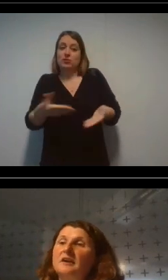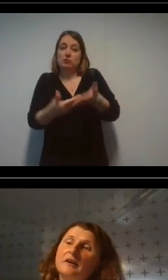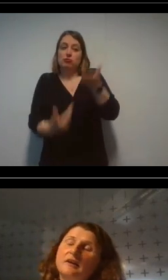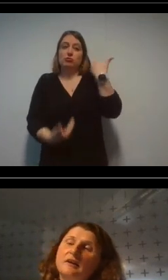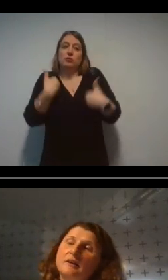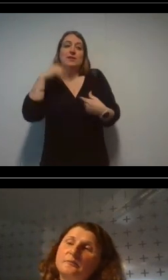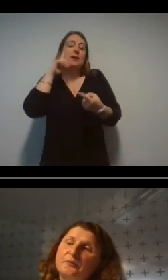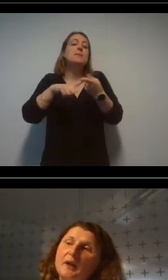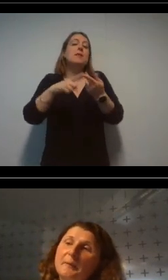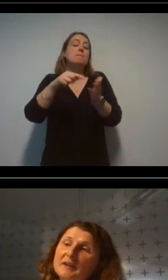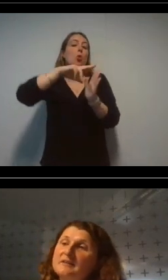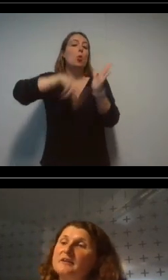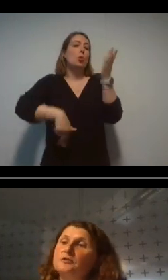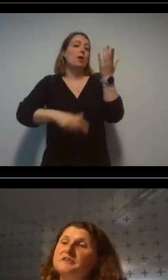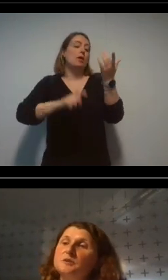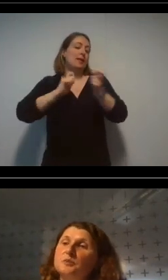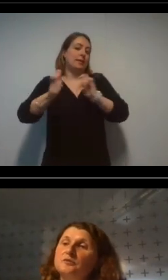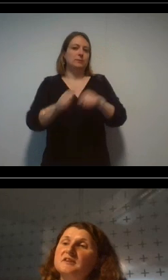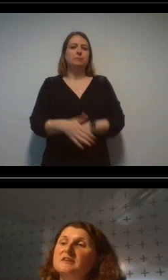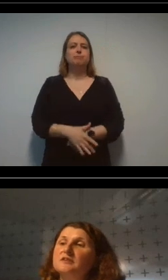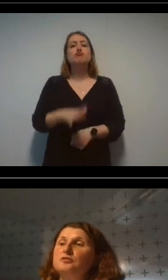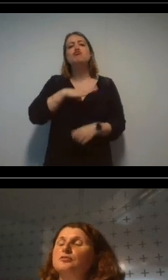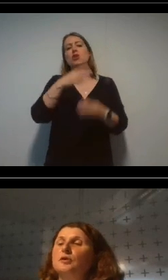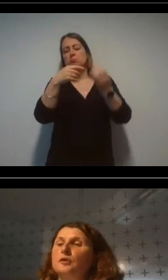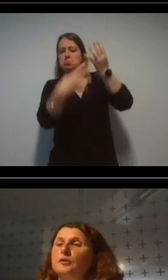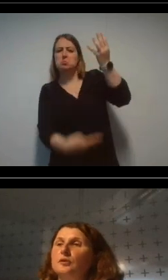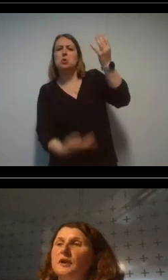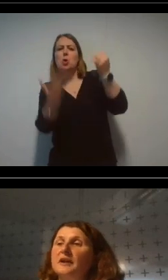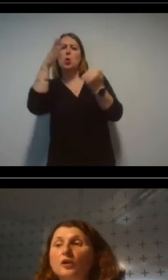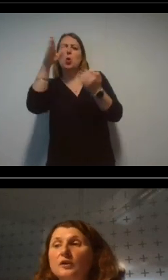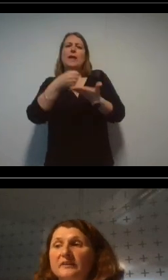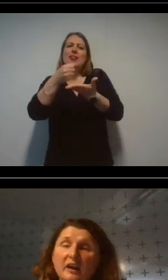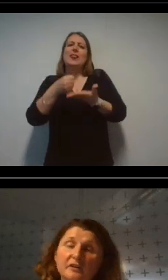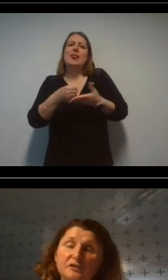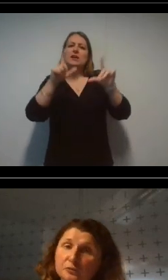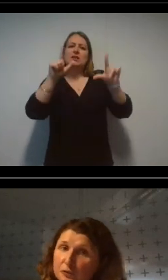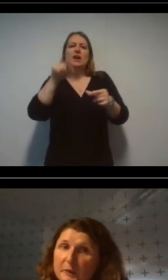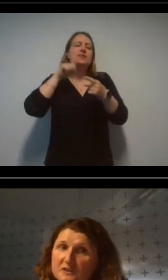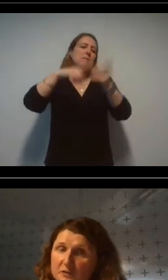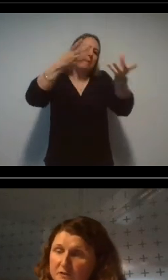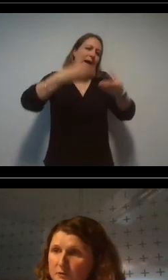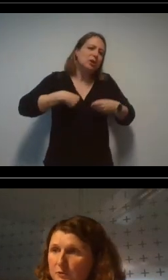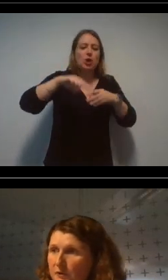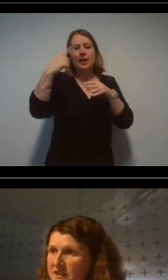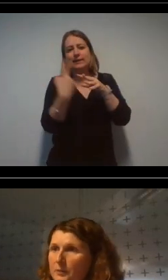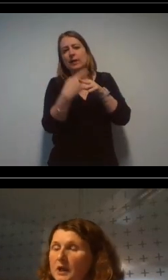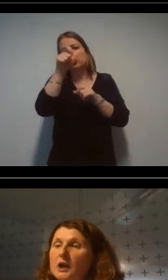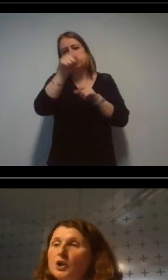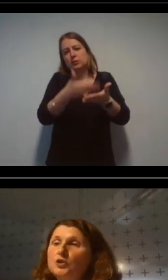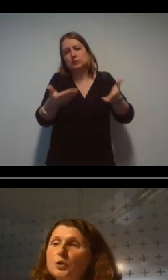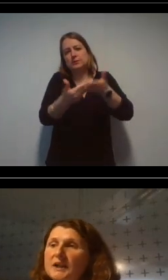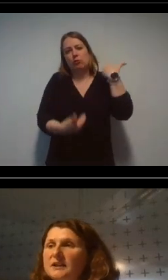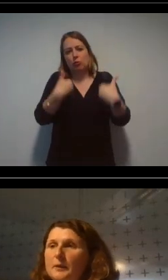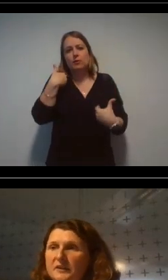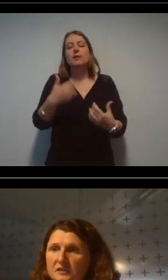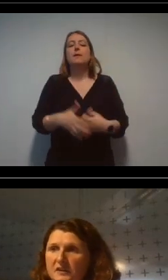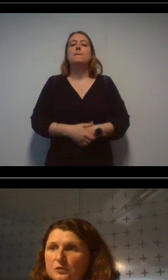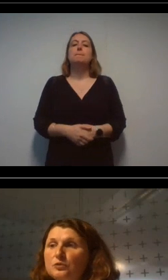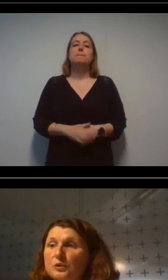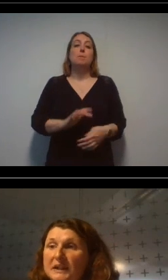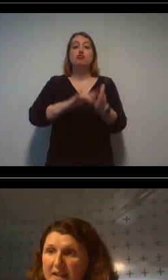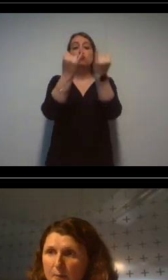vous avez un panel d'aides aussi qui peuvent vous aider sur l'accueil, l'intégration d'une personne en situation de handicap. Tous les liens de